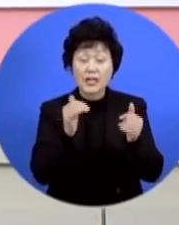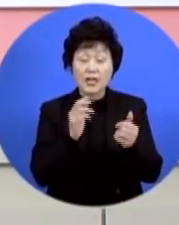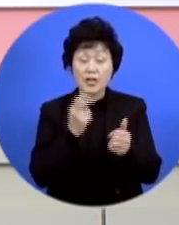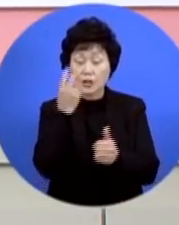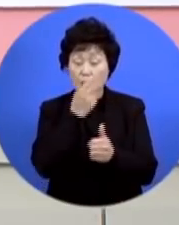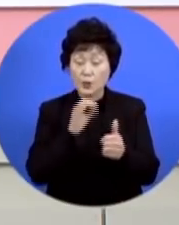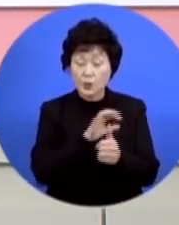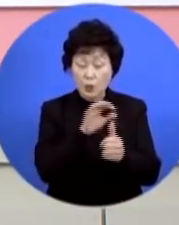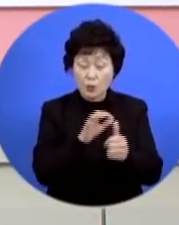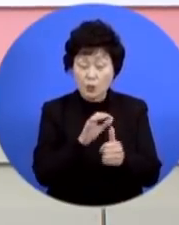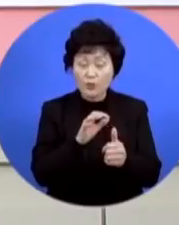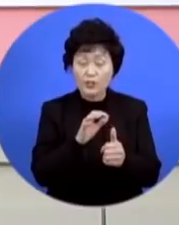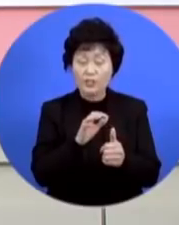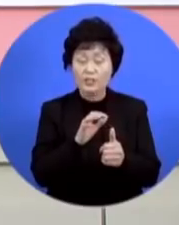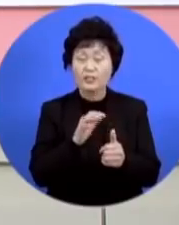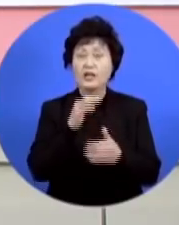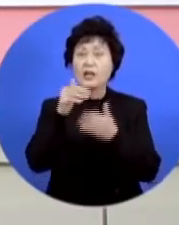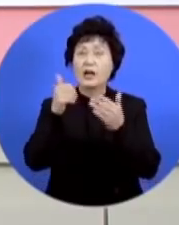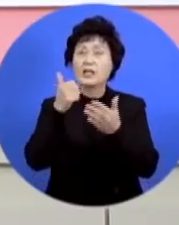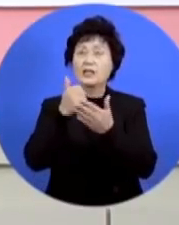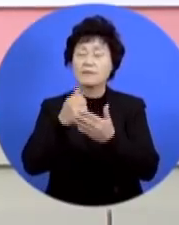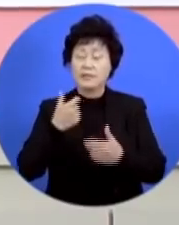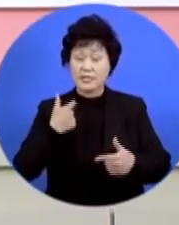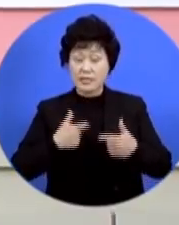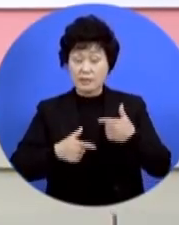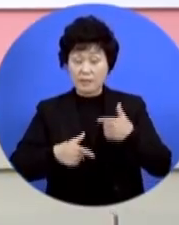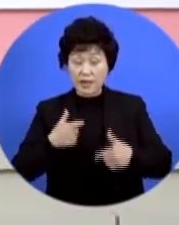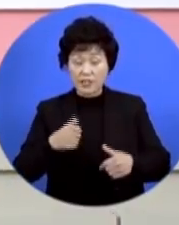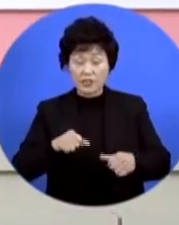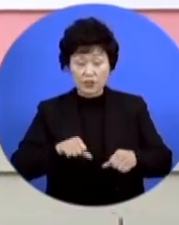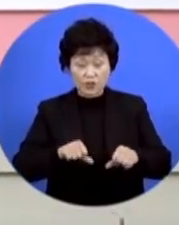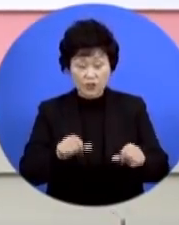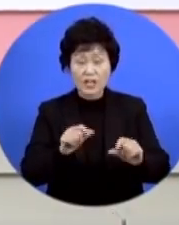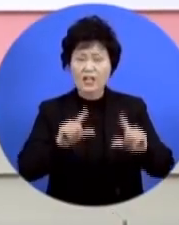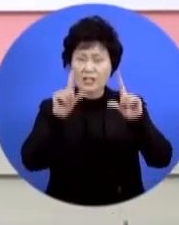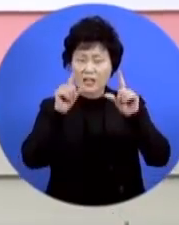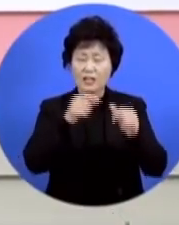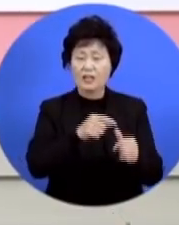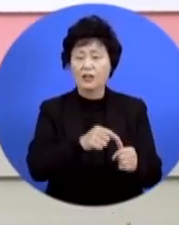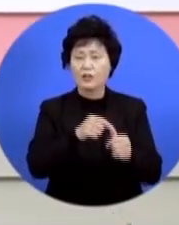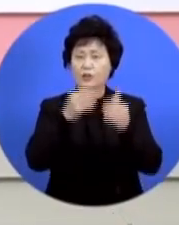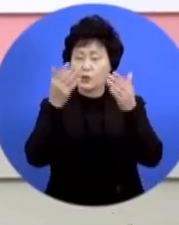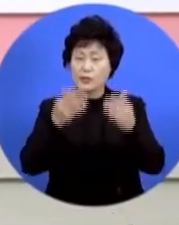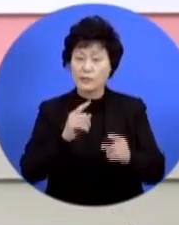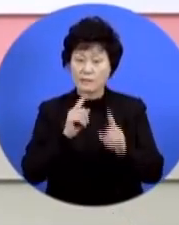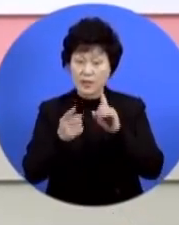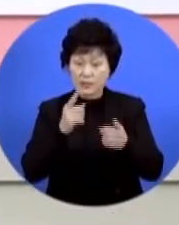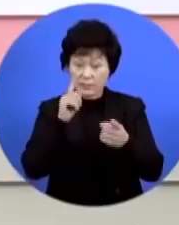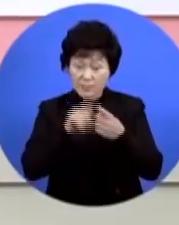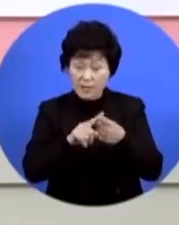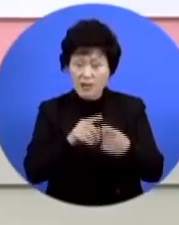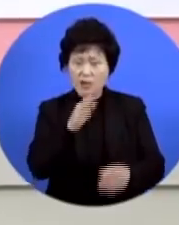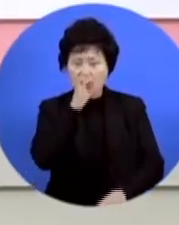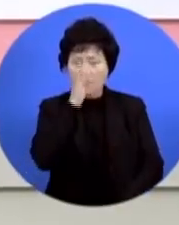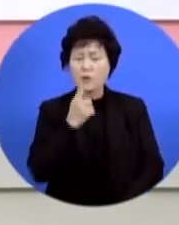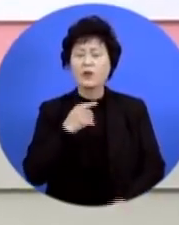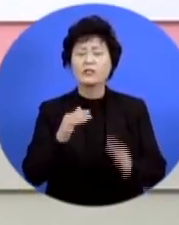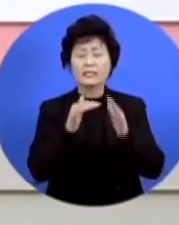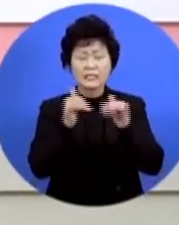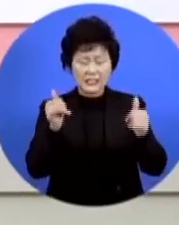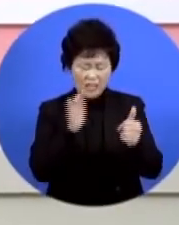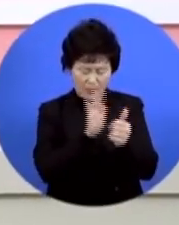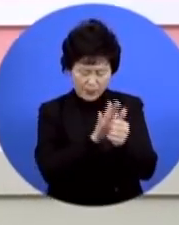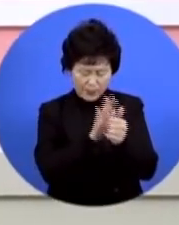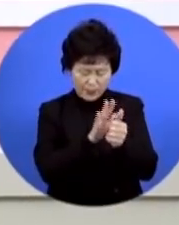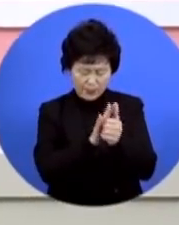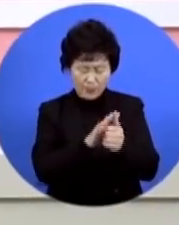여호와가 기뻐하시고 재앙의 날에 그를 건지실 것이란 말씀대로 나는 정말 가난하고 병들고 힘든 성도들과 그런 교회들을 돕는 목회를 할